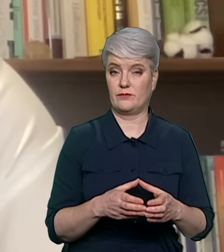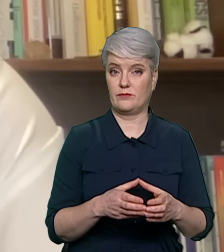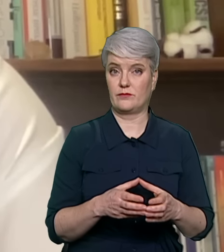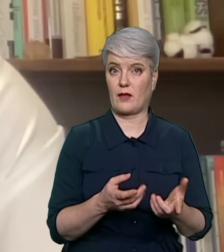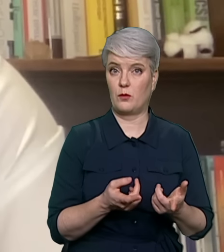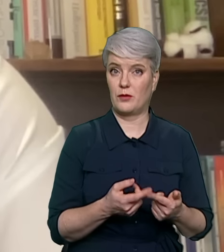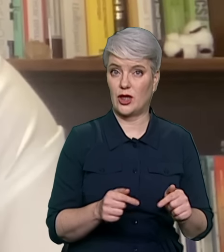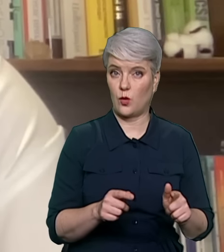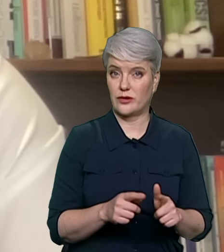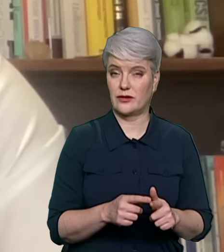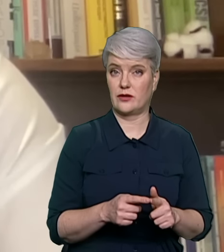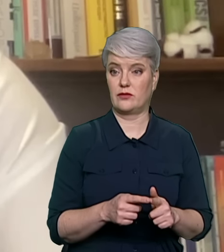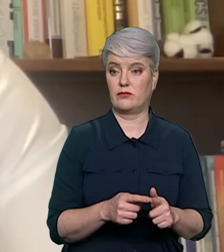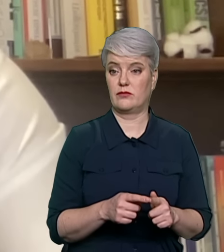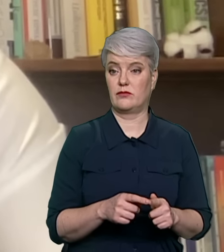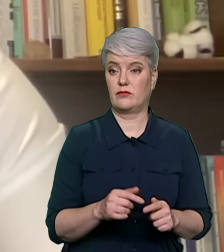підрозділ, і